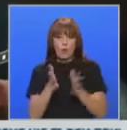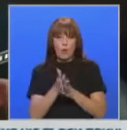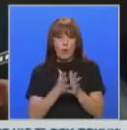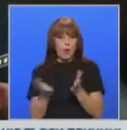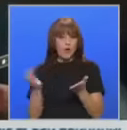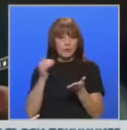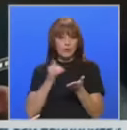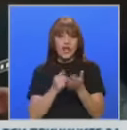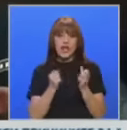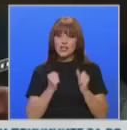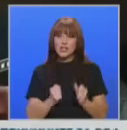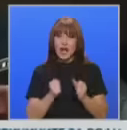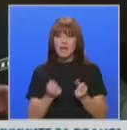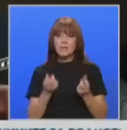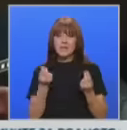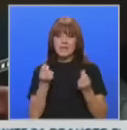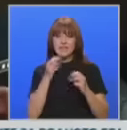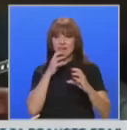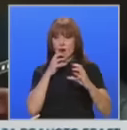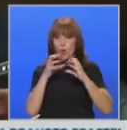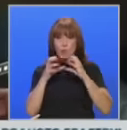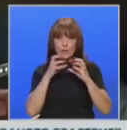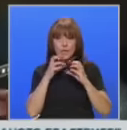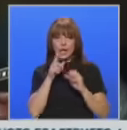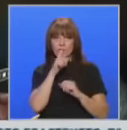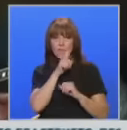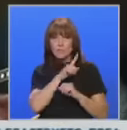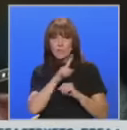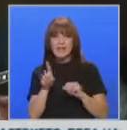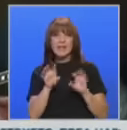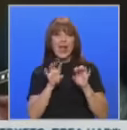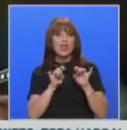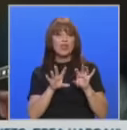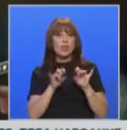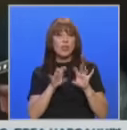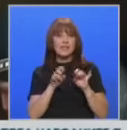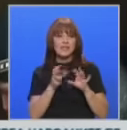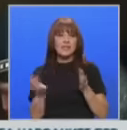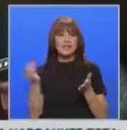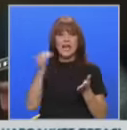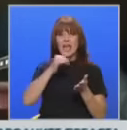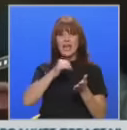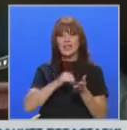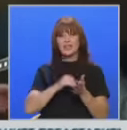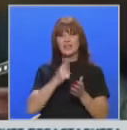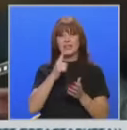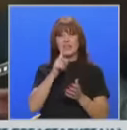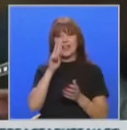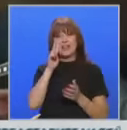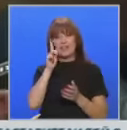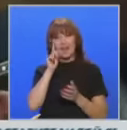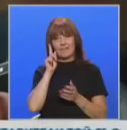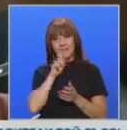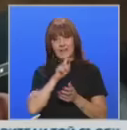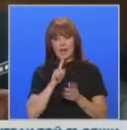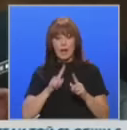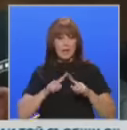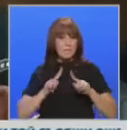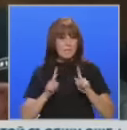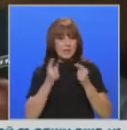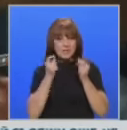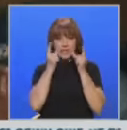чакаме да получим средства за комуникация, защото в момента вестите пътуват по ден-два до повърхността и обратно. Бързата реакция